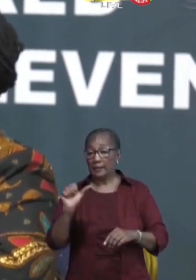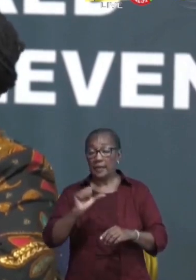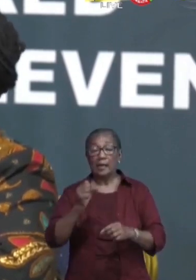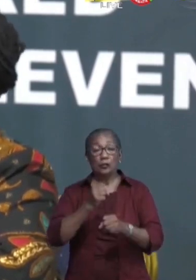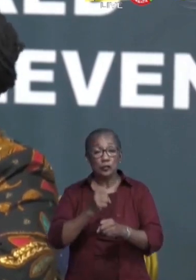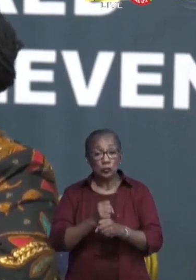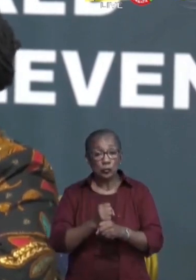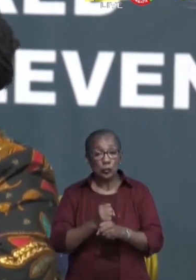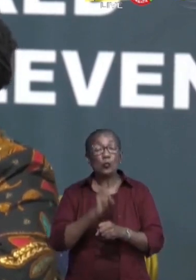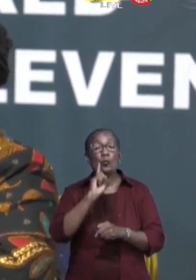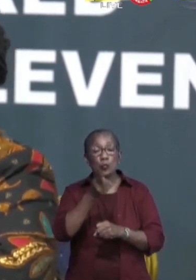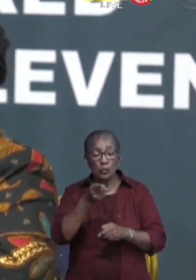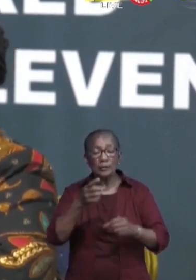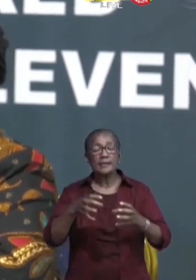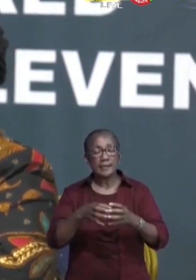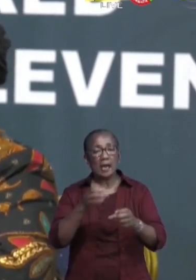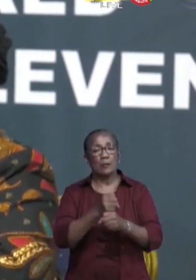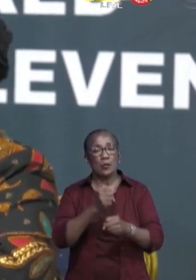dan wanneer je samenwerkt.